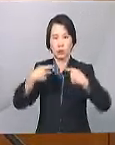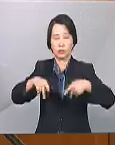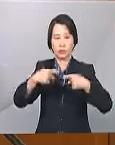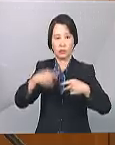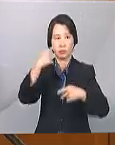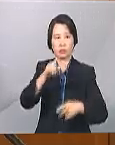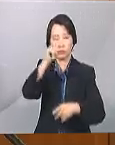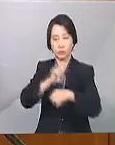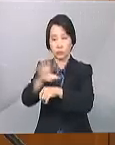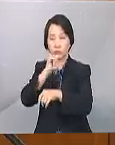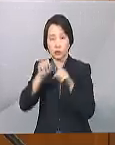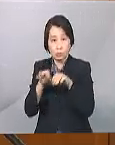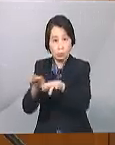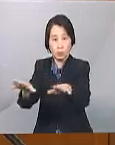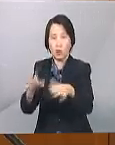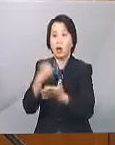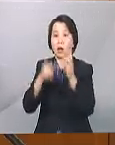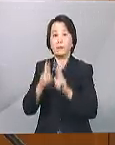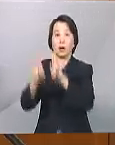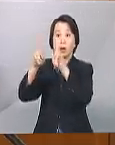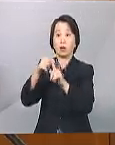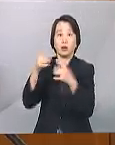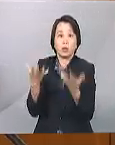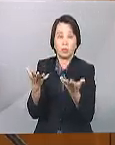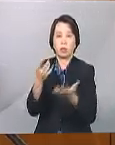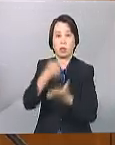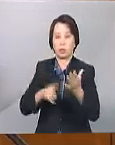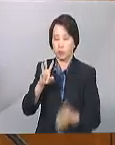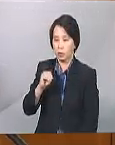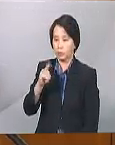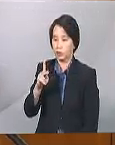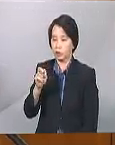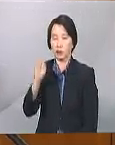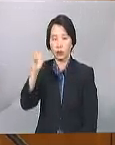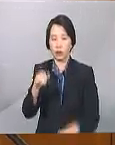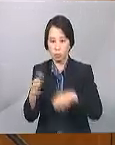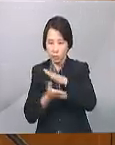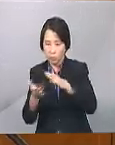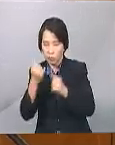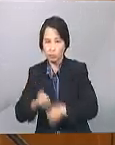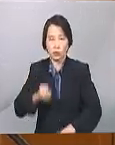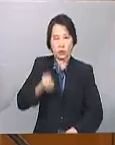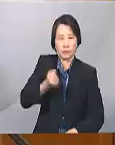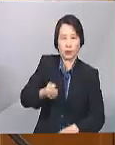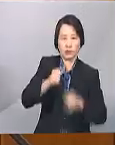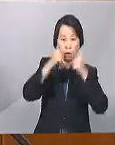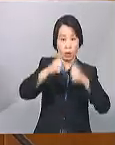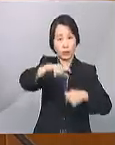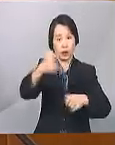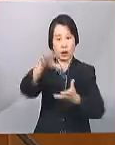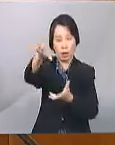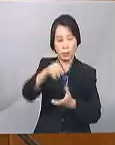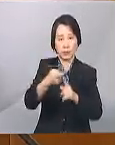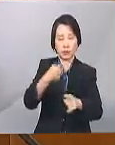pastikan COVID tidak merebak. So apa update dan adakah MKN akan buat saringan terhadap peniaga di pasar awam lain yang ambil bekalan